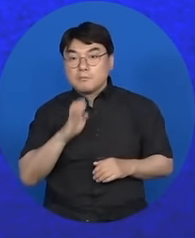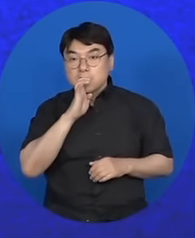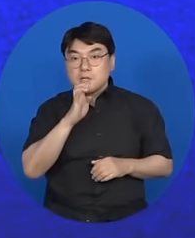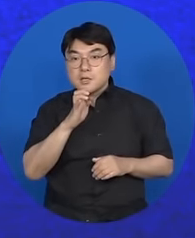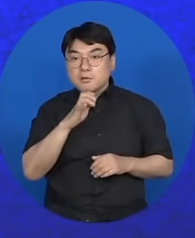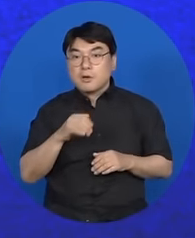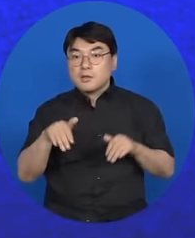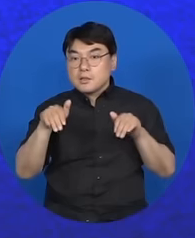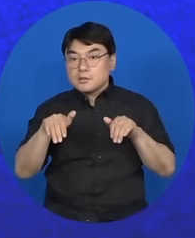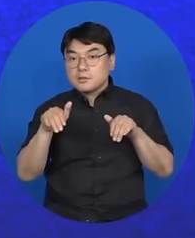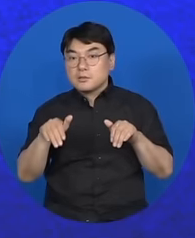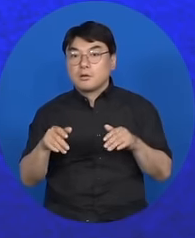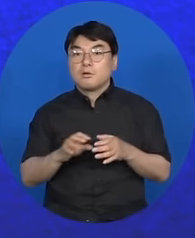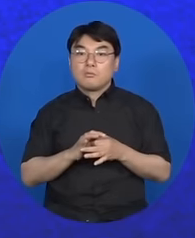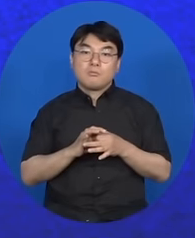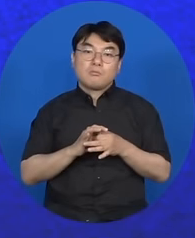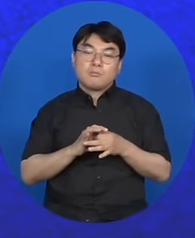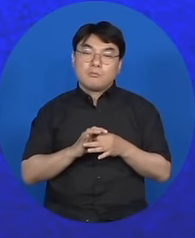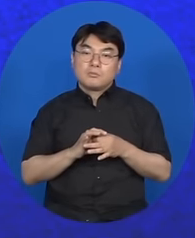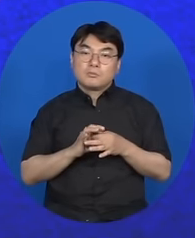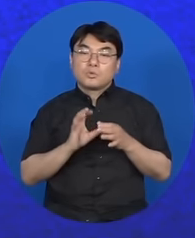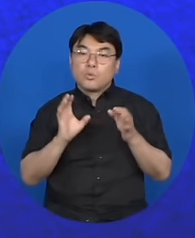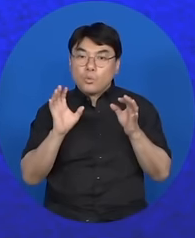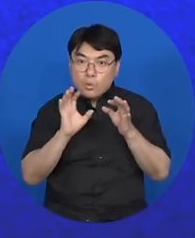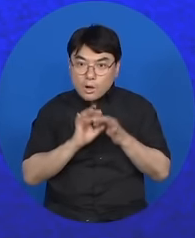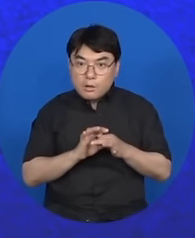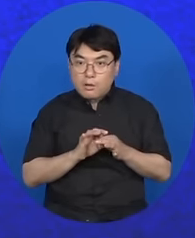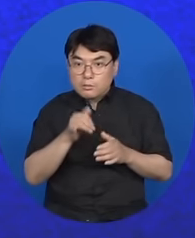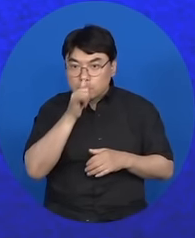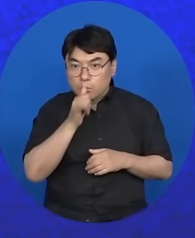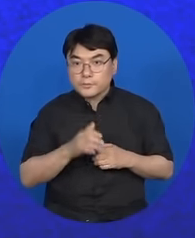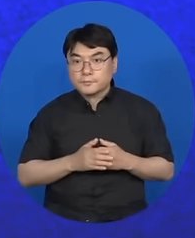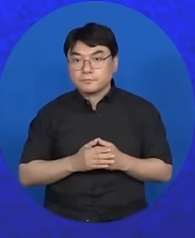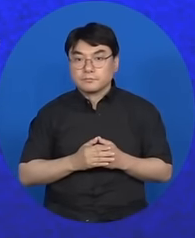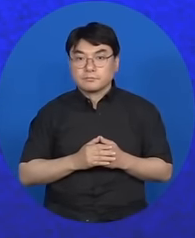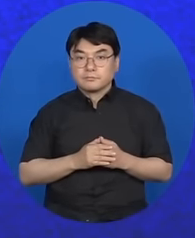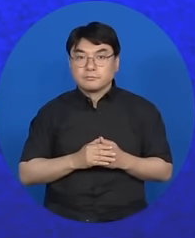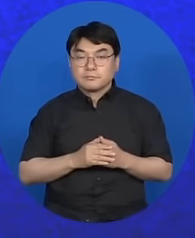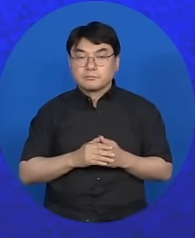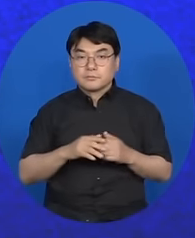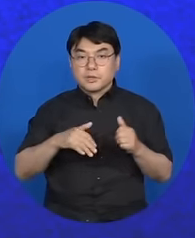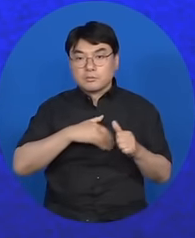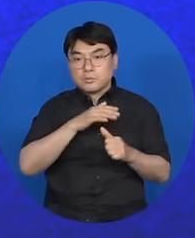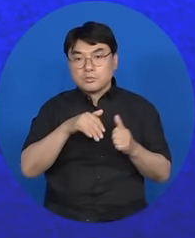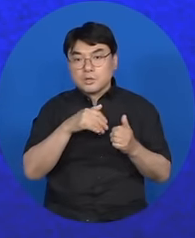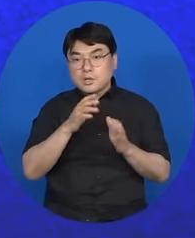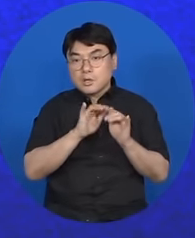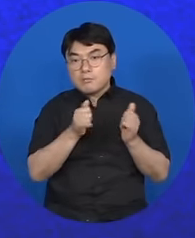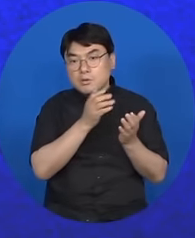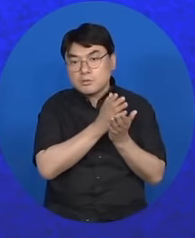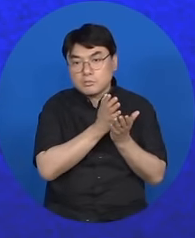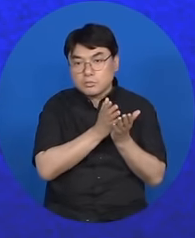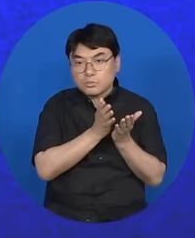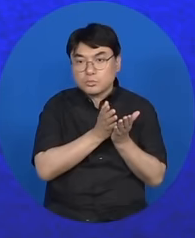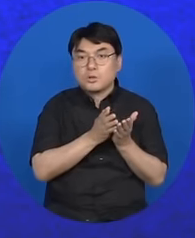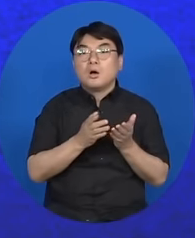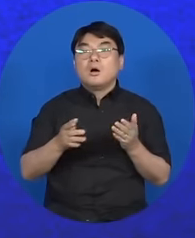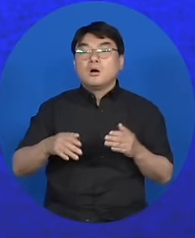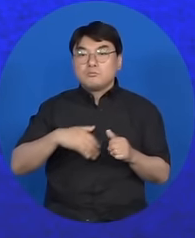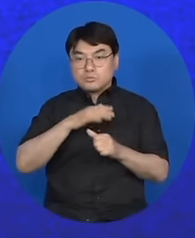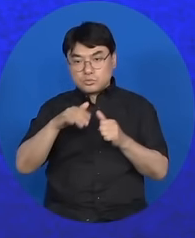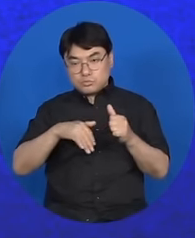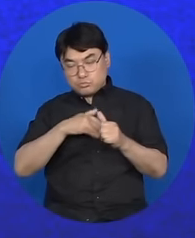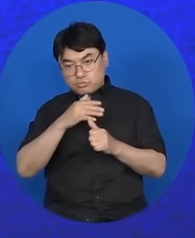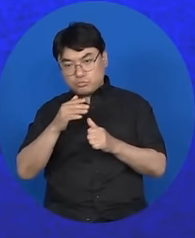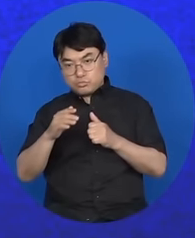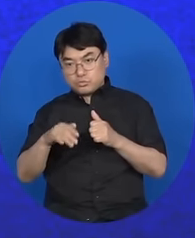이방인 같아 보이고 너와 전혀 상관없어 보이고 인종도 다르고 환경도 다르고 문화도 다르고 사회적 위치도 다르지만 너와